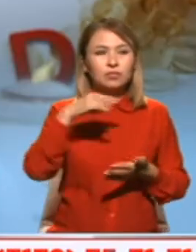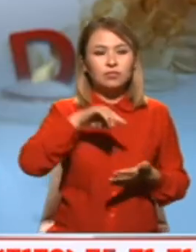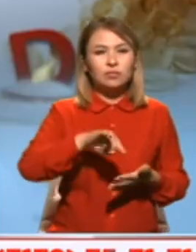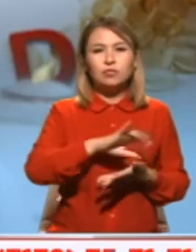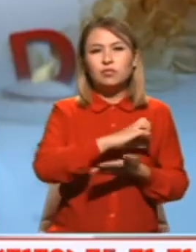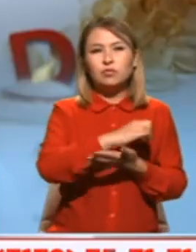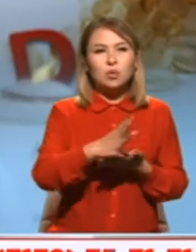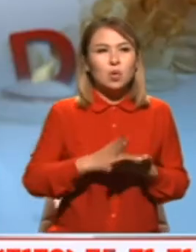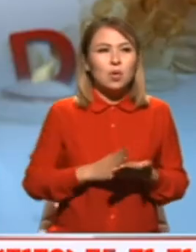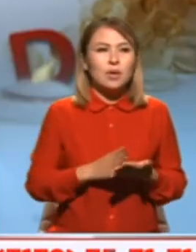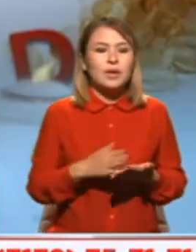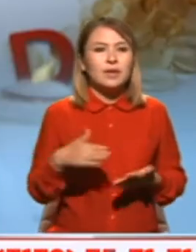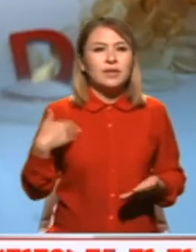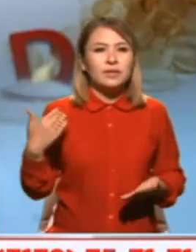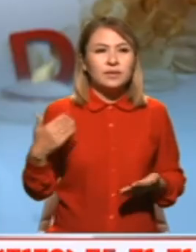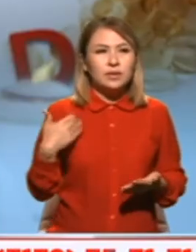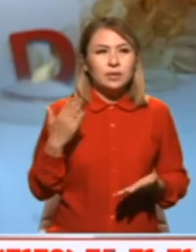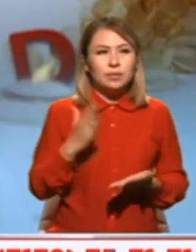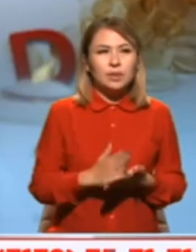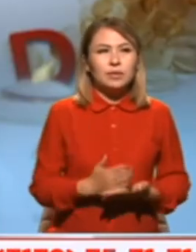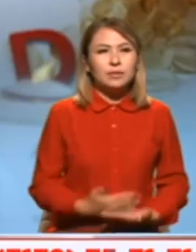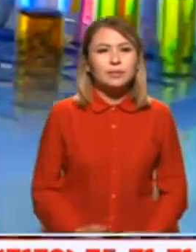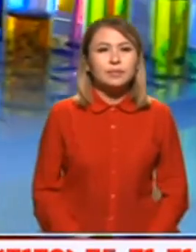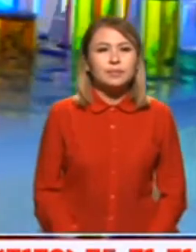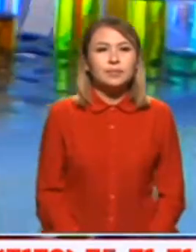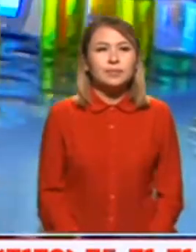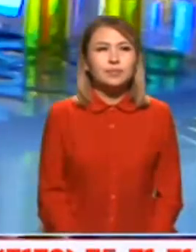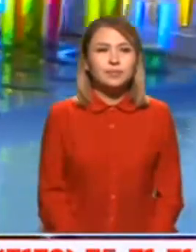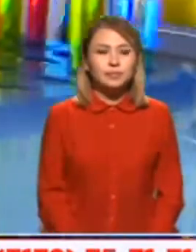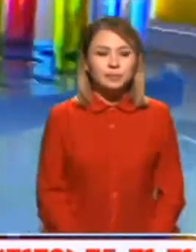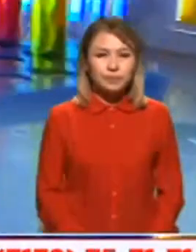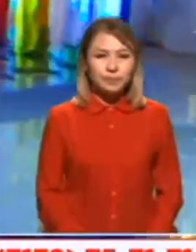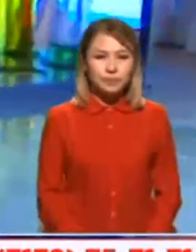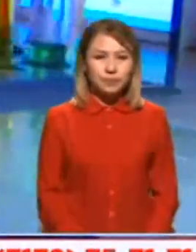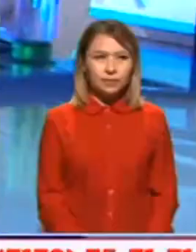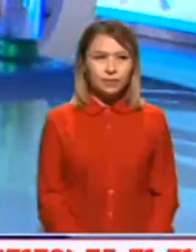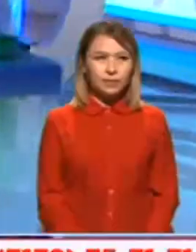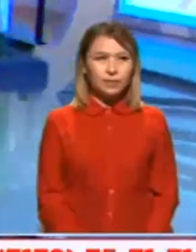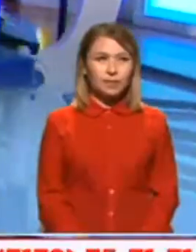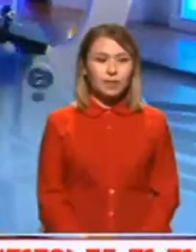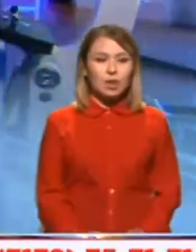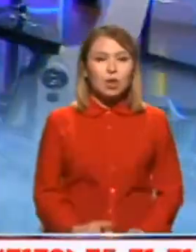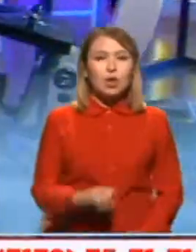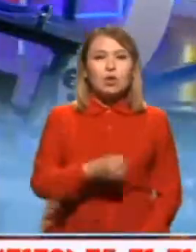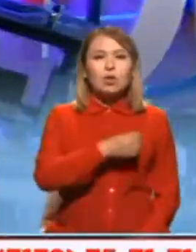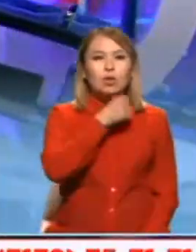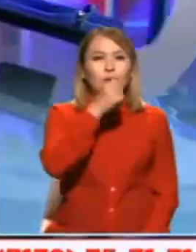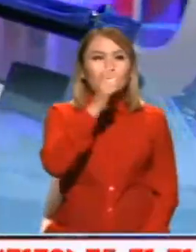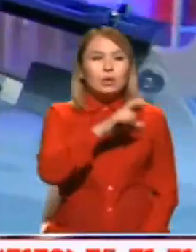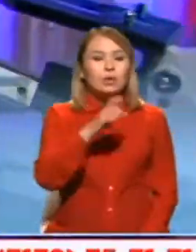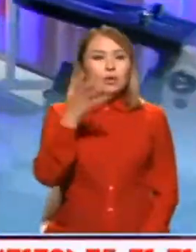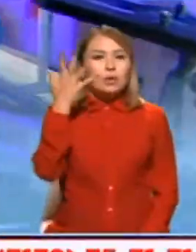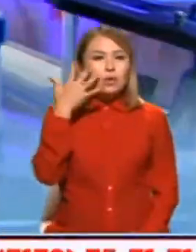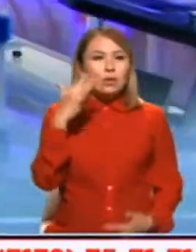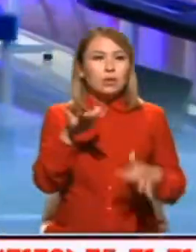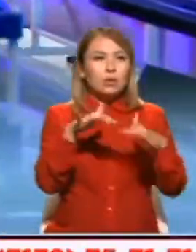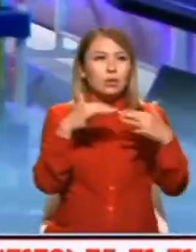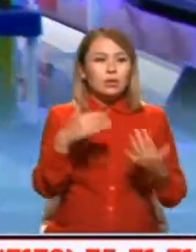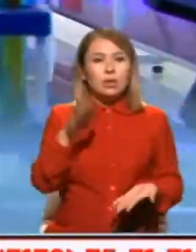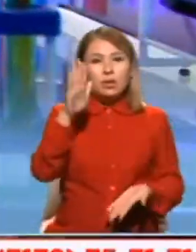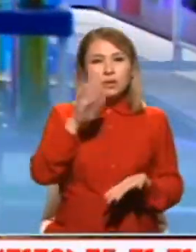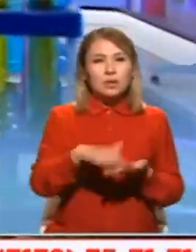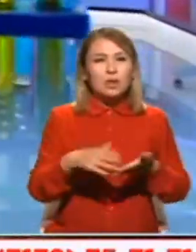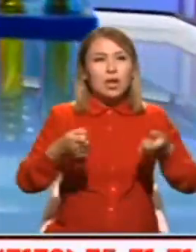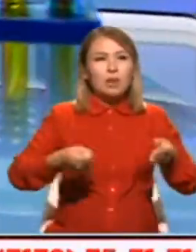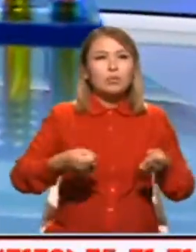бойына керек барлық микроэлементтер сақталған. Біздің үлкен кісілер, ата-апаларымыз бір отырғанда бір самаурын шайды